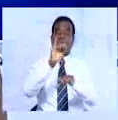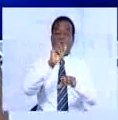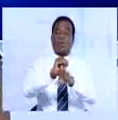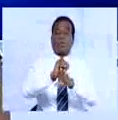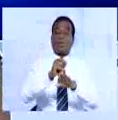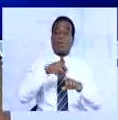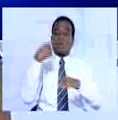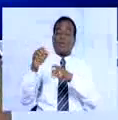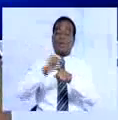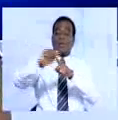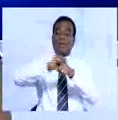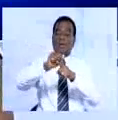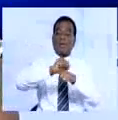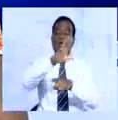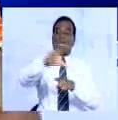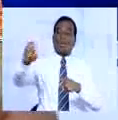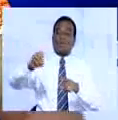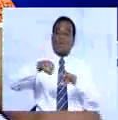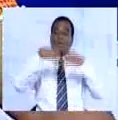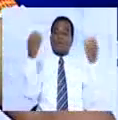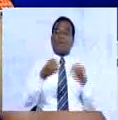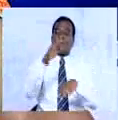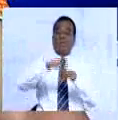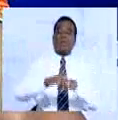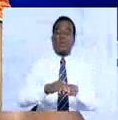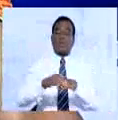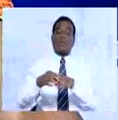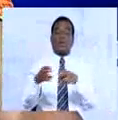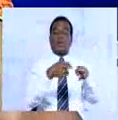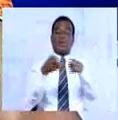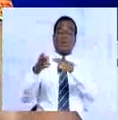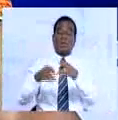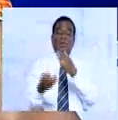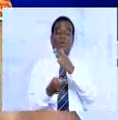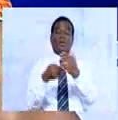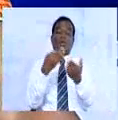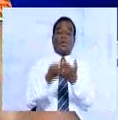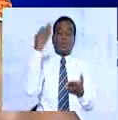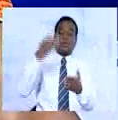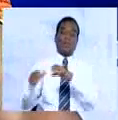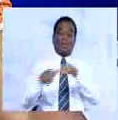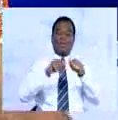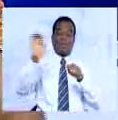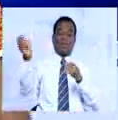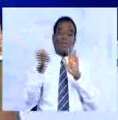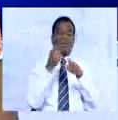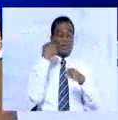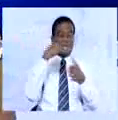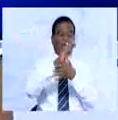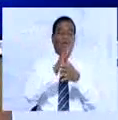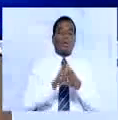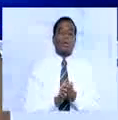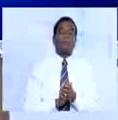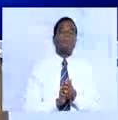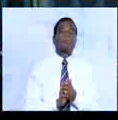d'Ivoire qui va former 500 entreprises sur les circuits de financement de leurs activités. Le point avec Jean-Jacques Kwamiala.